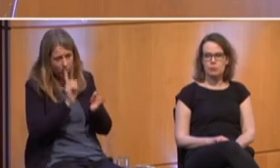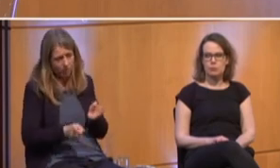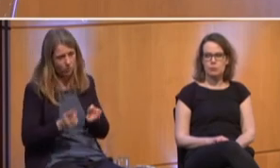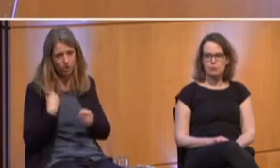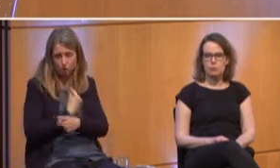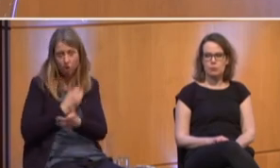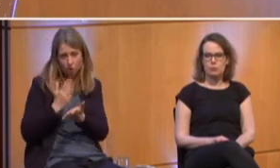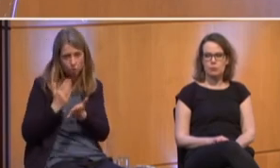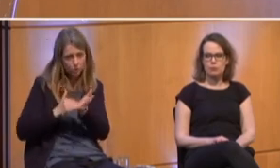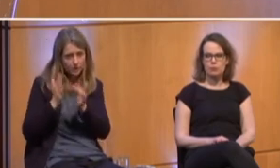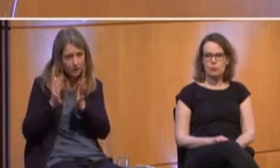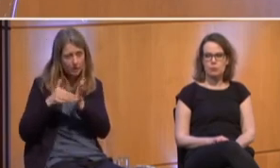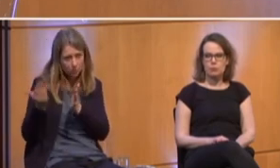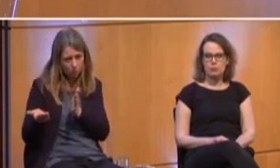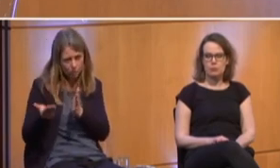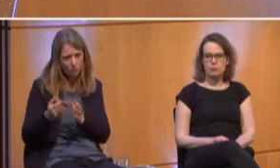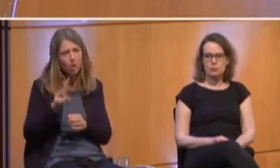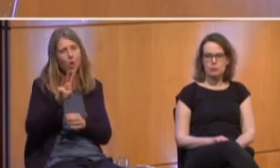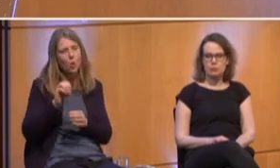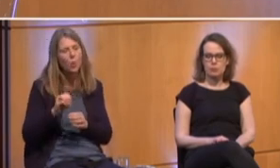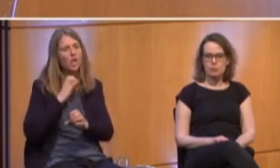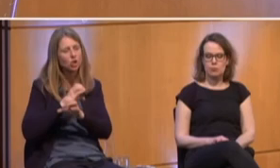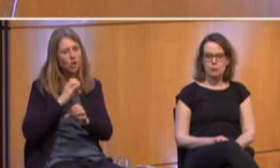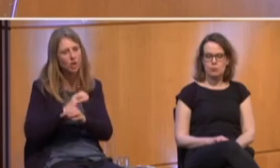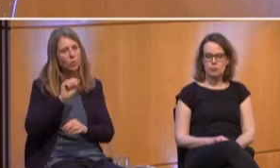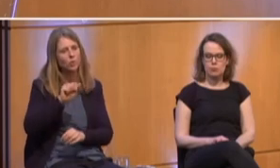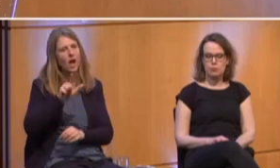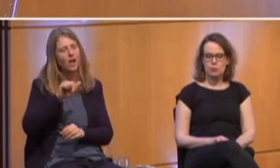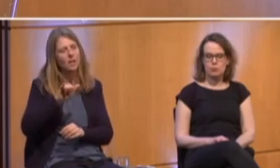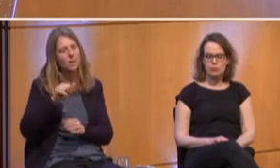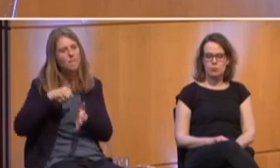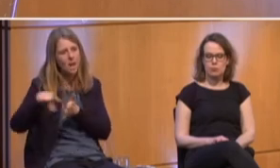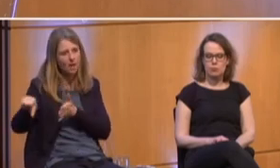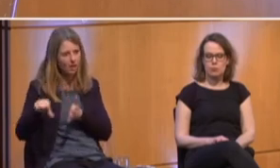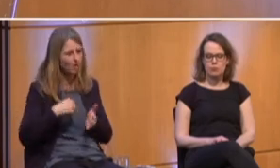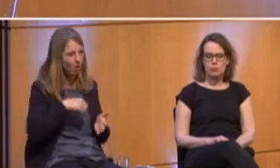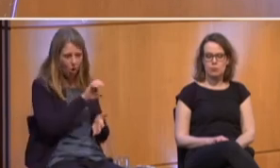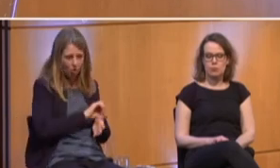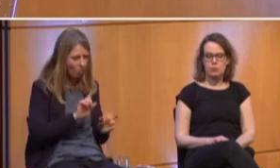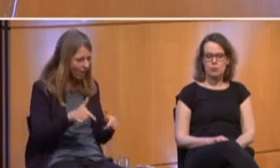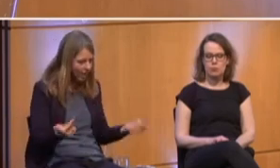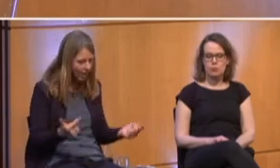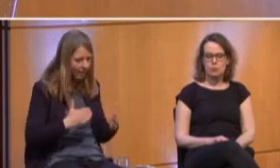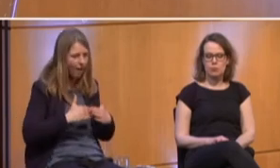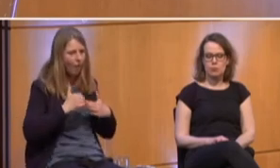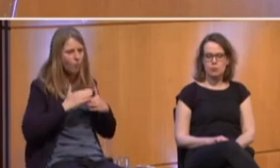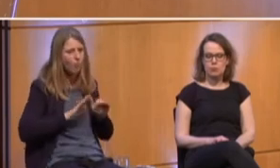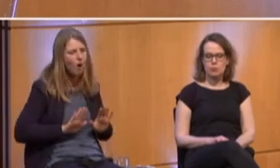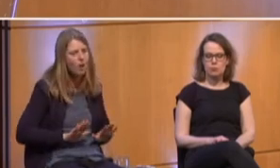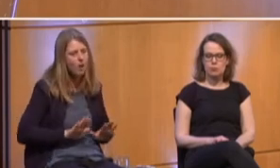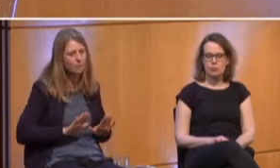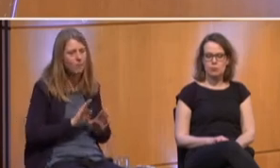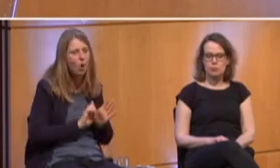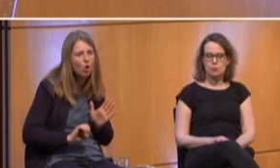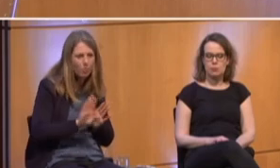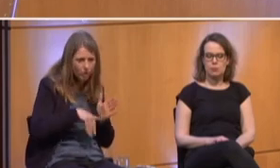haben wir dieses Thema inzwischen auch. Das sind WeChat und Alipay. In Europa fehlen die, beziehungsweise sie werden aufgebaut, aber zu langsam. Das sind